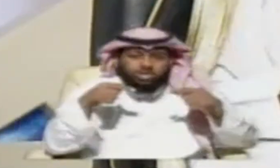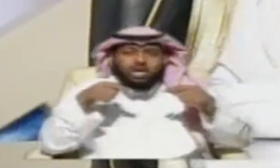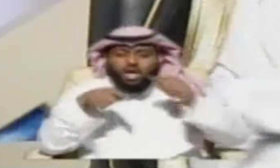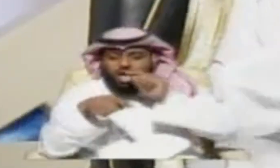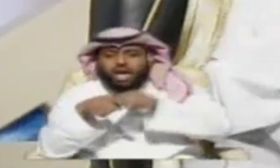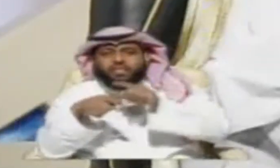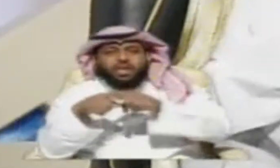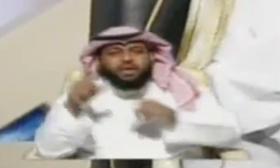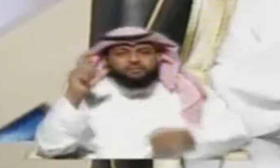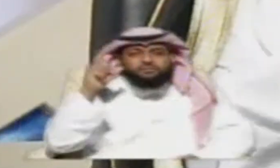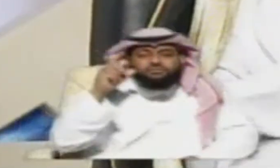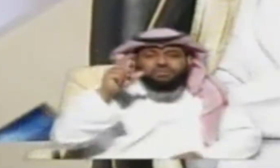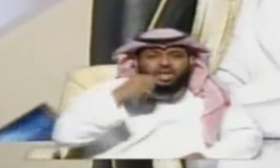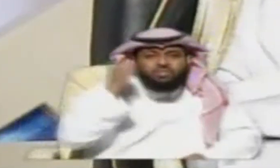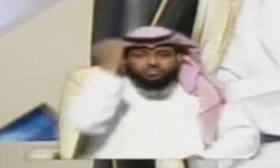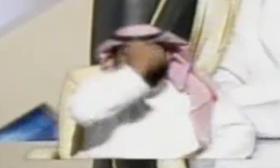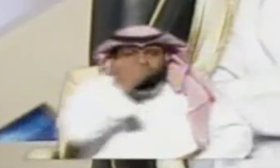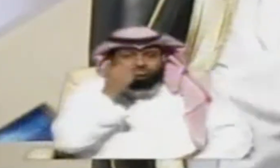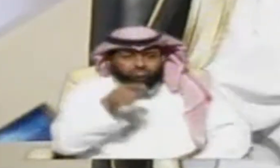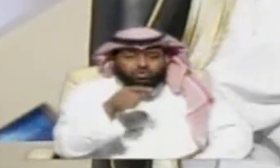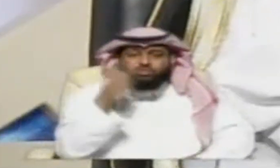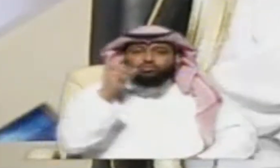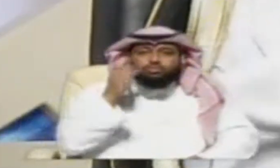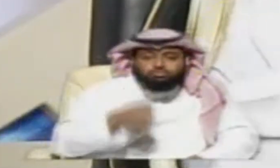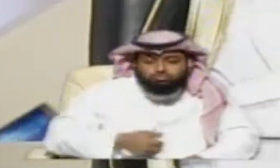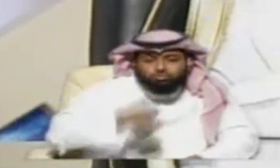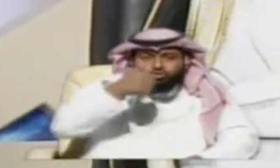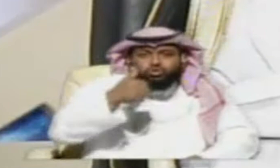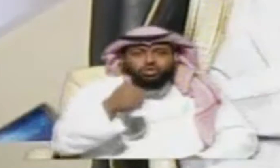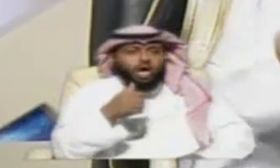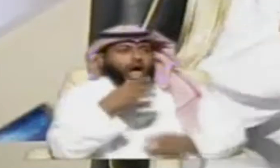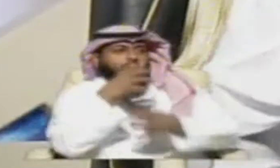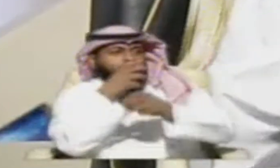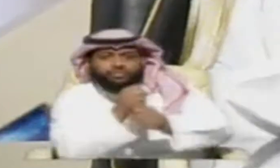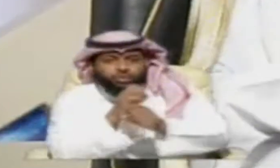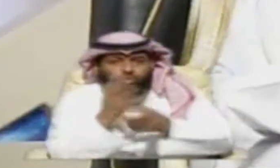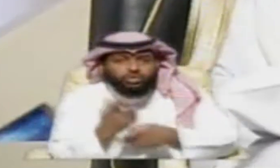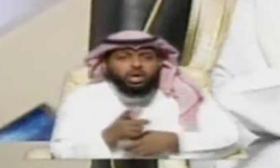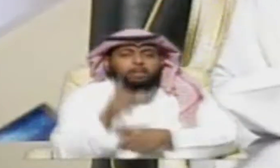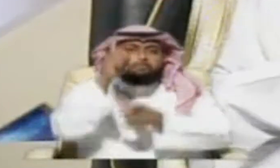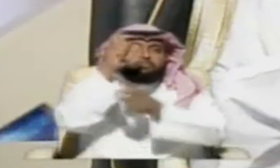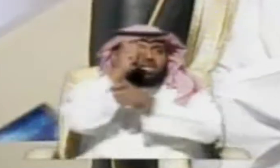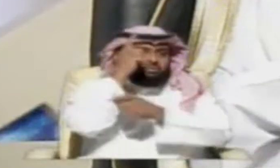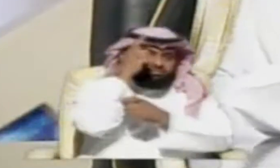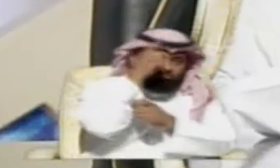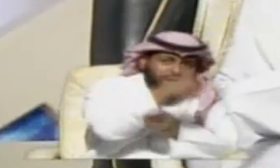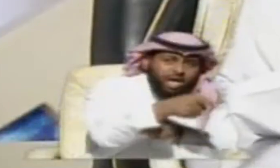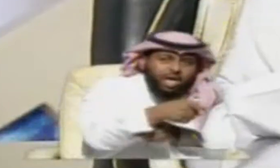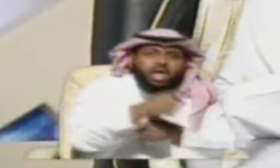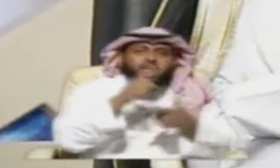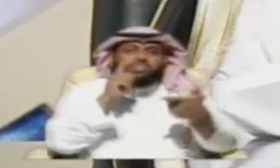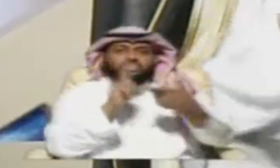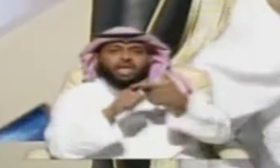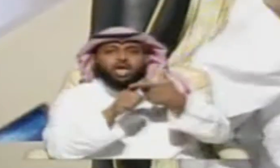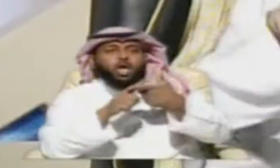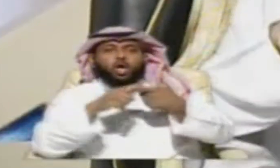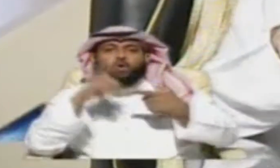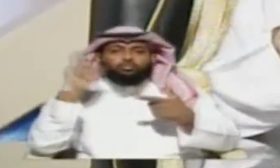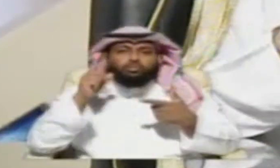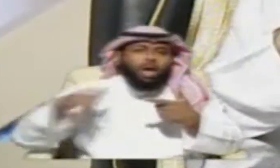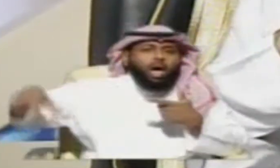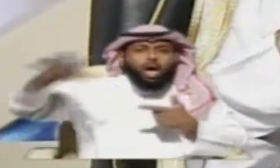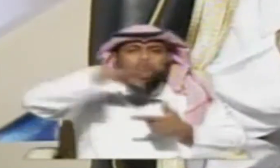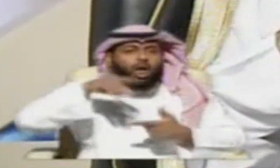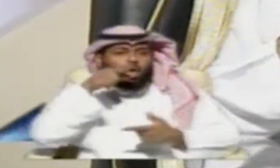كلها، تدافعون عن مقدسات المسلمين، تدافعون عن حرمات المسلمين في هذا الشهر العظيم وفي هذه الليالي المباركة. أسأل